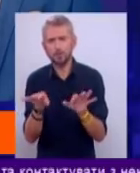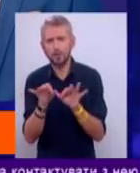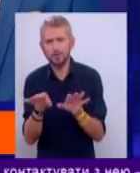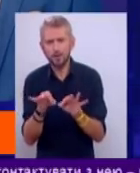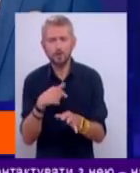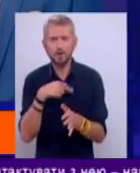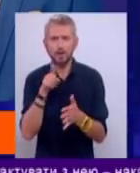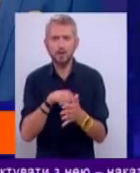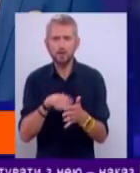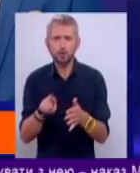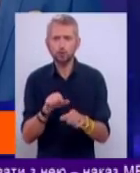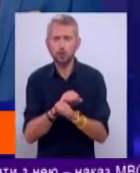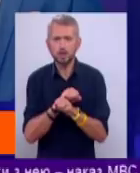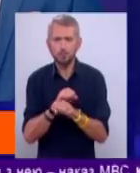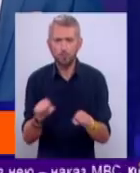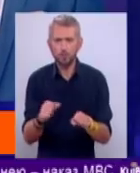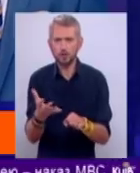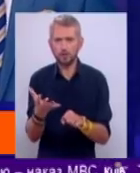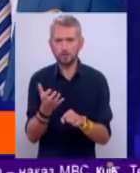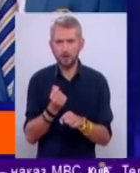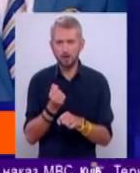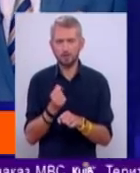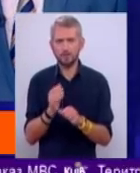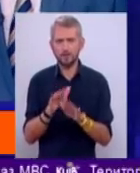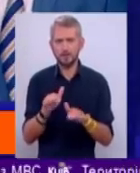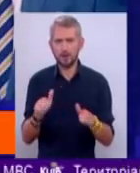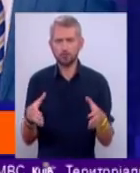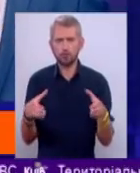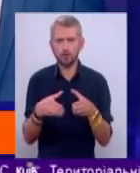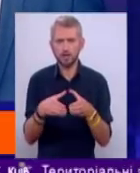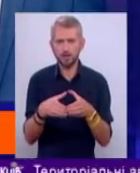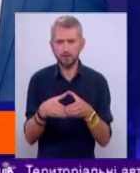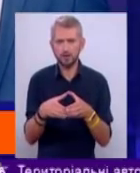не вірю, що не можна взяти дитячий колектив